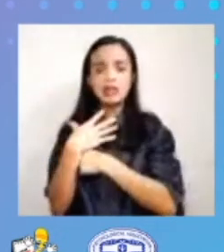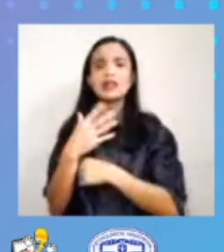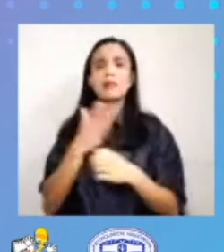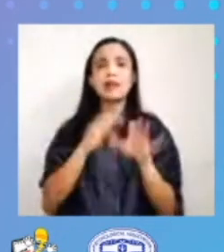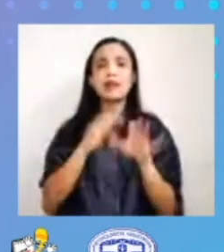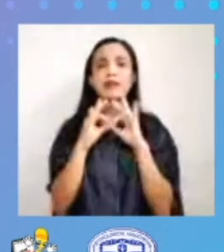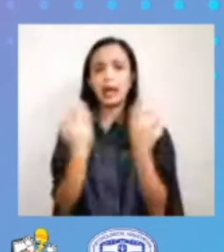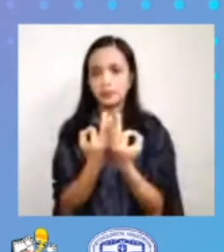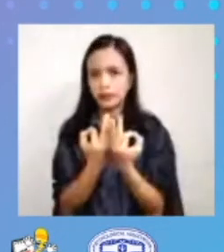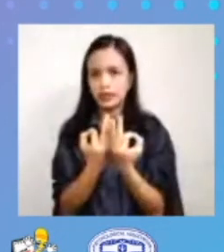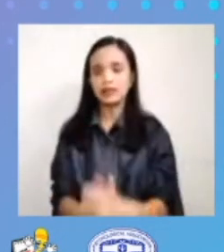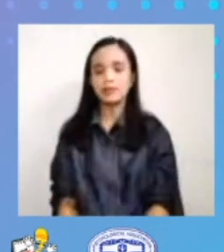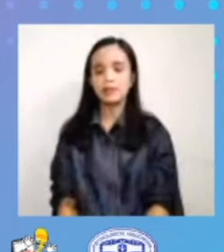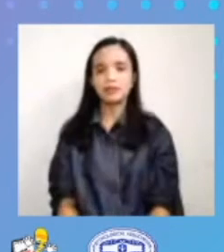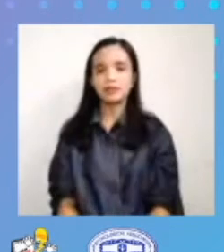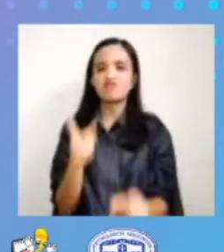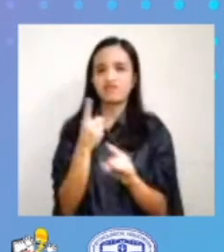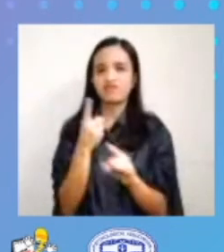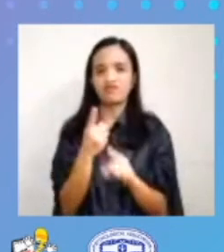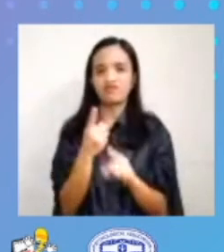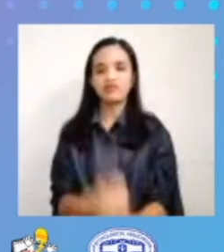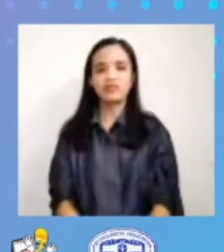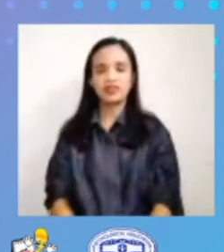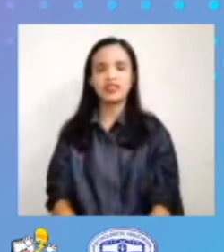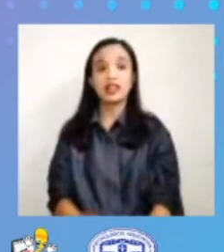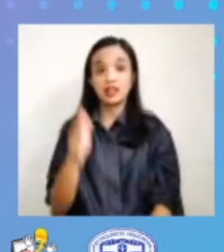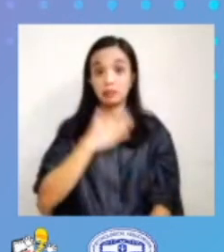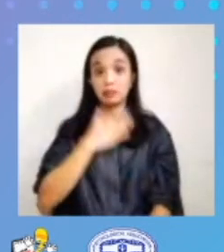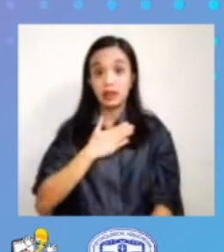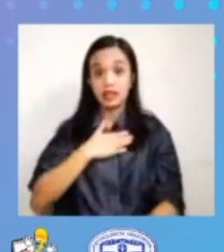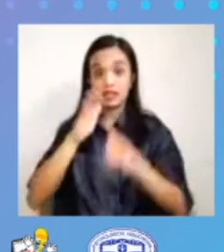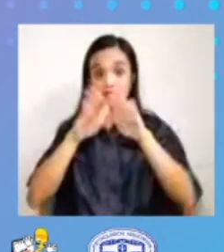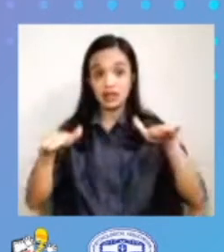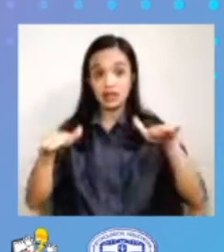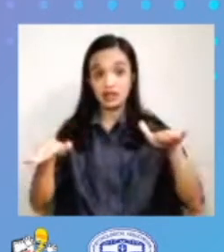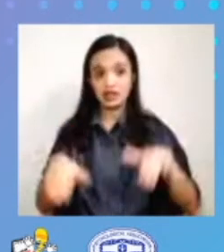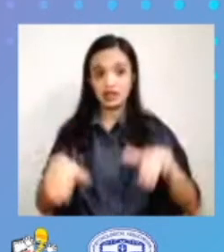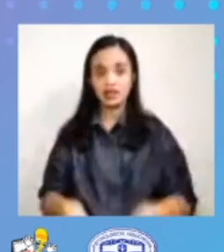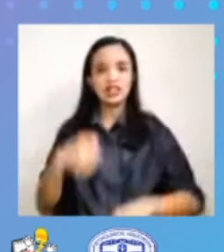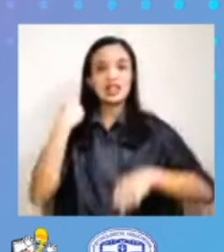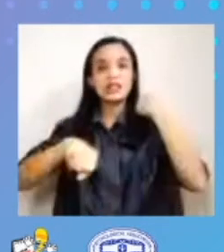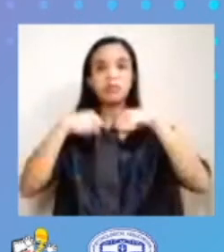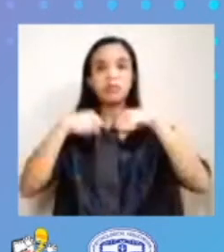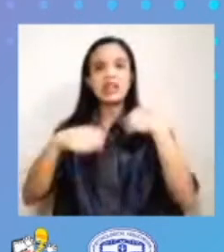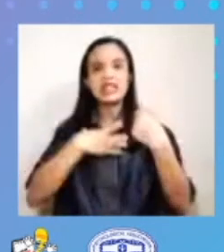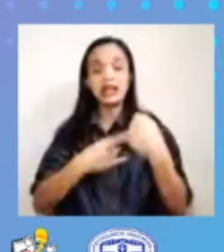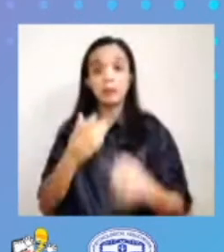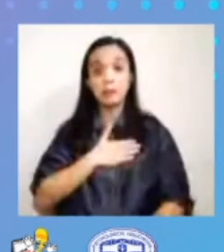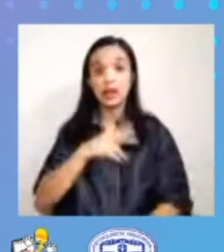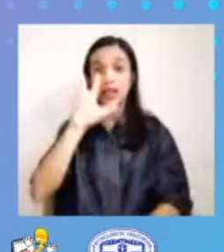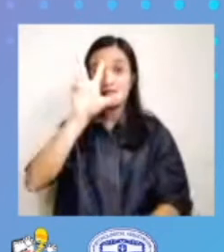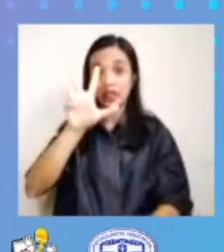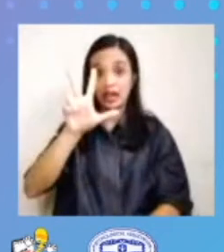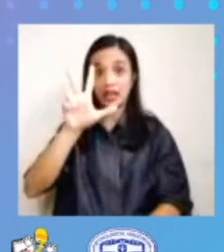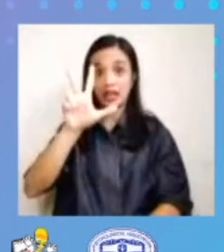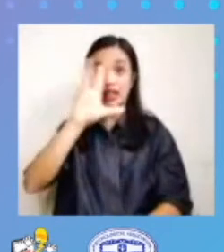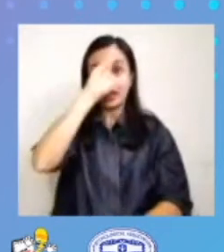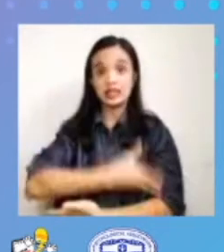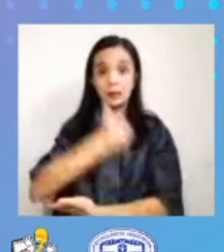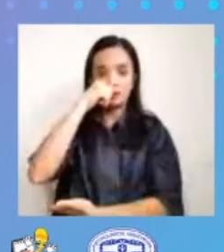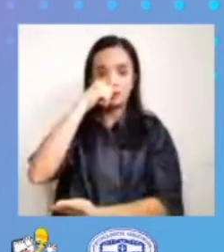bahay, this can be parang a family activity, no? Yeah, so para magkakaroon ng exercise